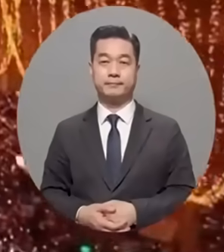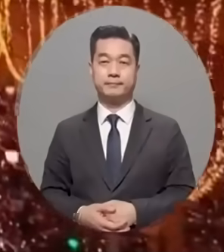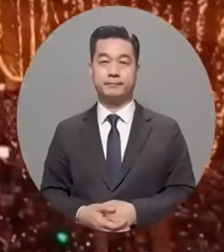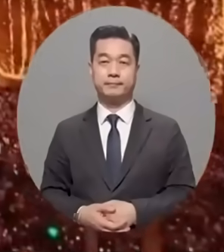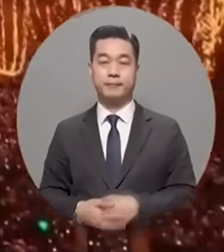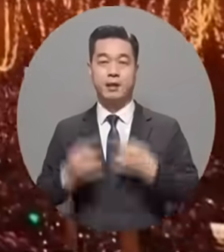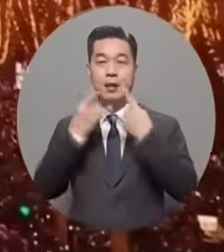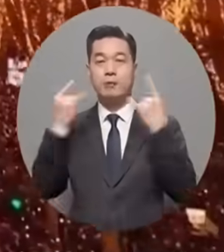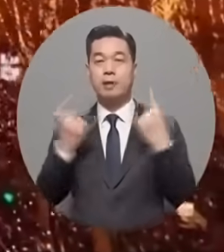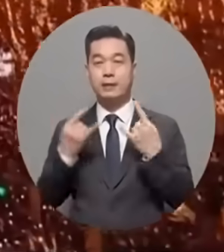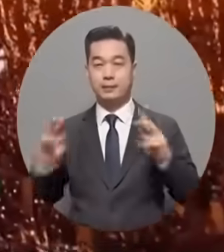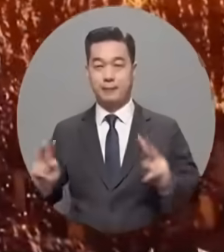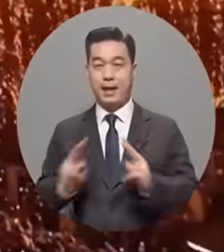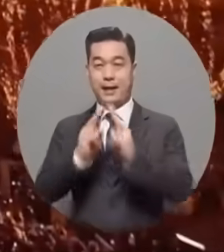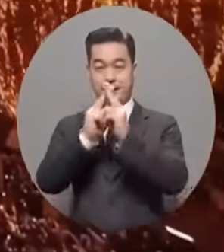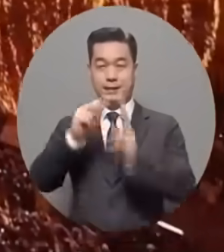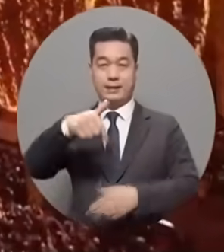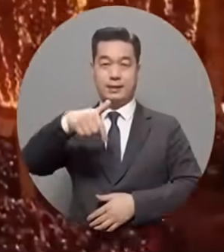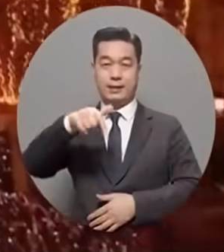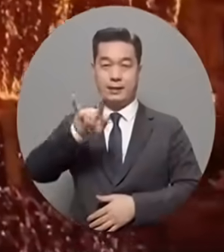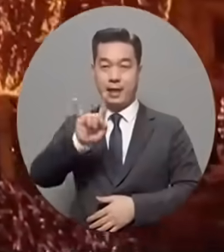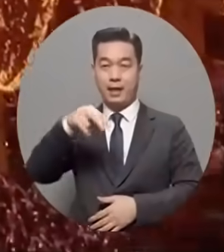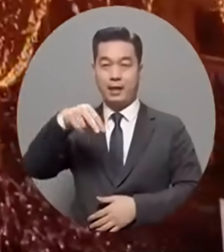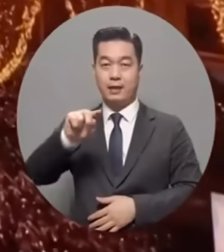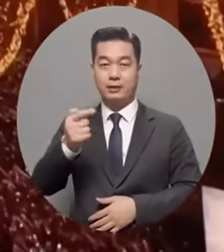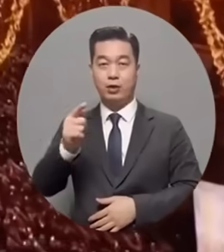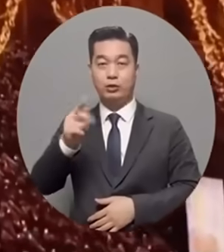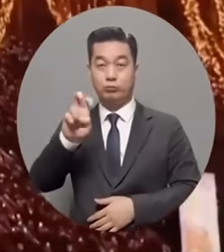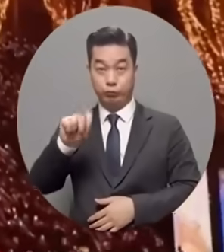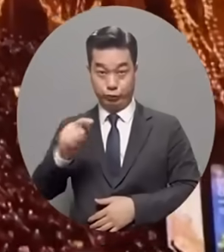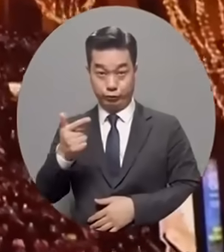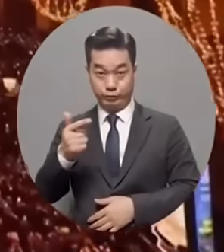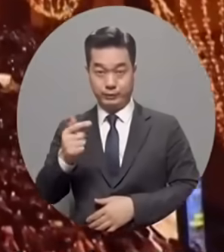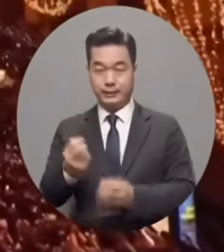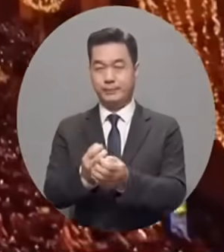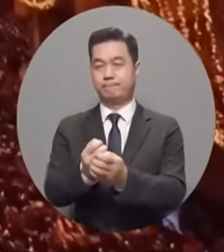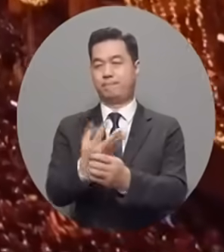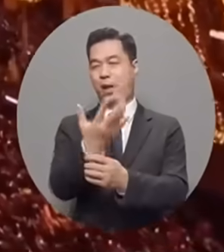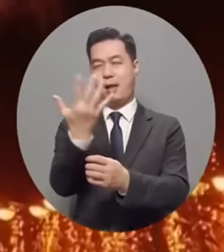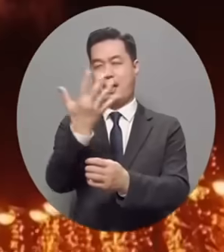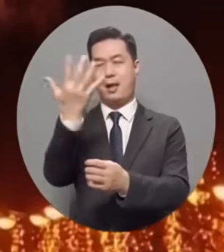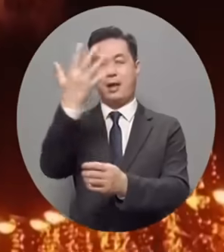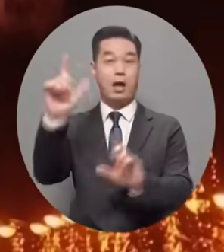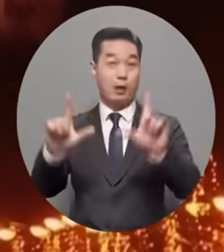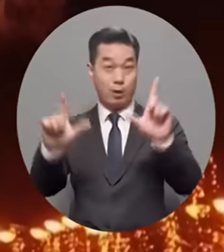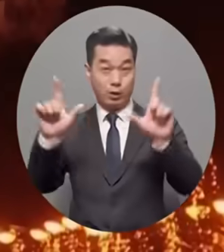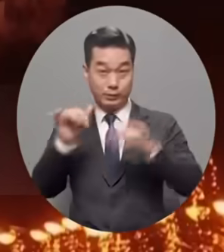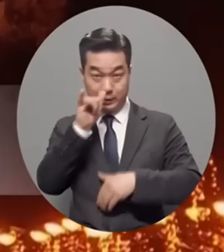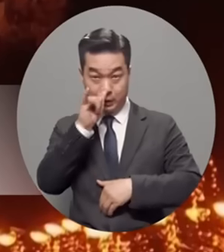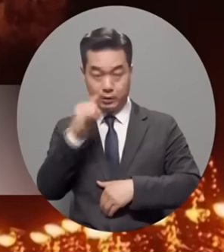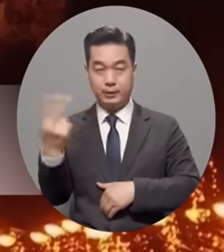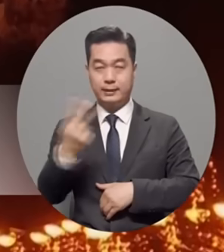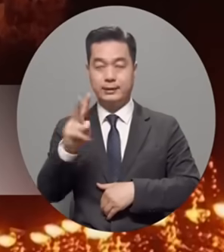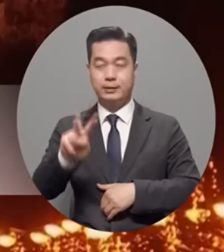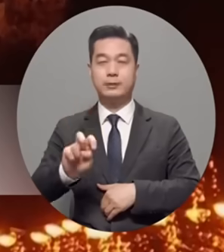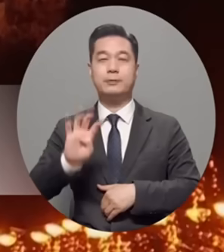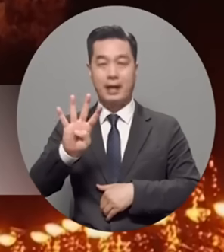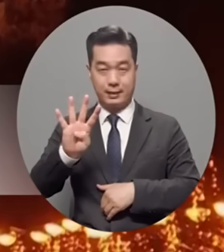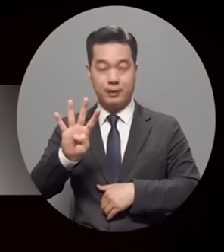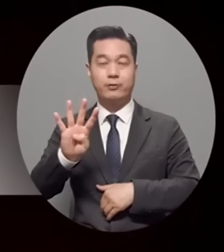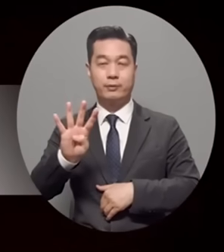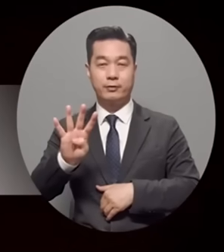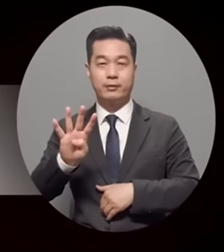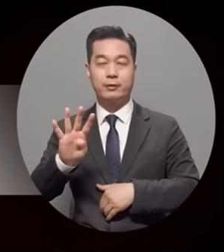프랑스 파리의 상징인 개선문 하늘 위로 형형색색의 불꽃들이 퍼져나갑니다. 2024년 하계올림픽